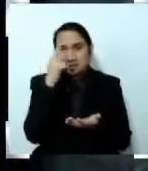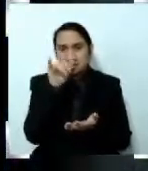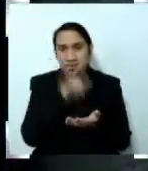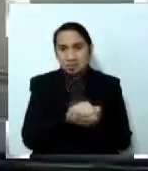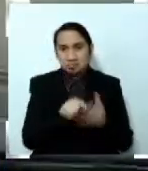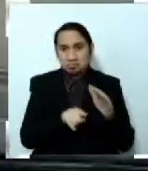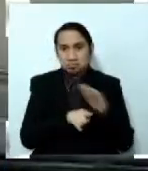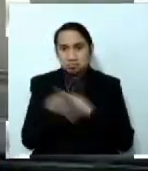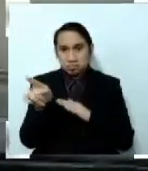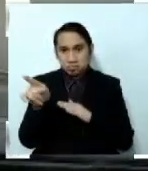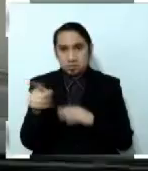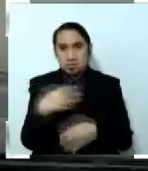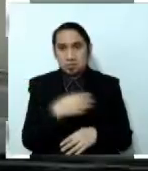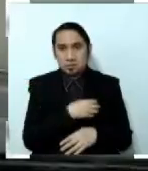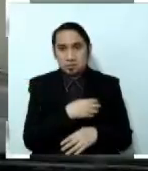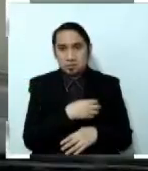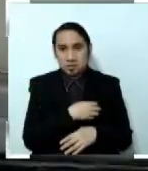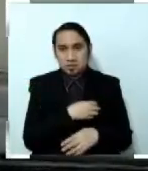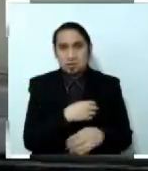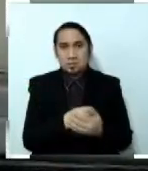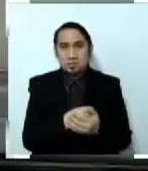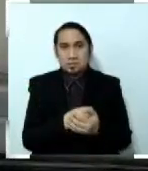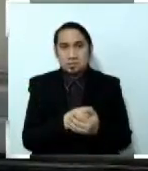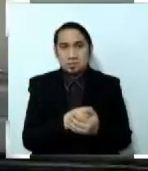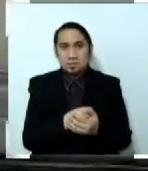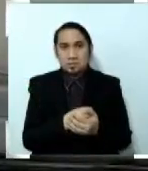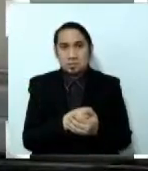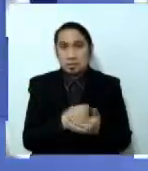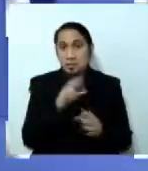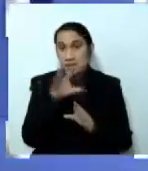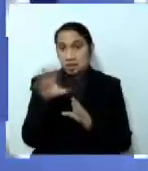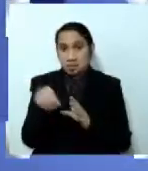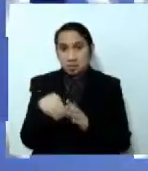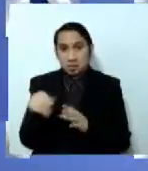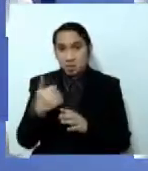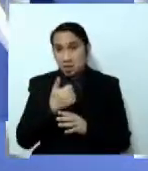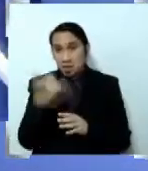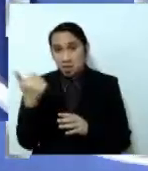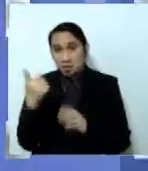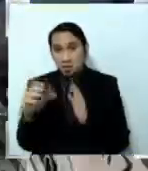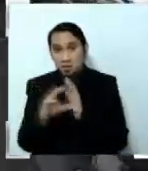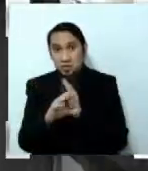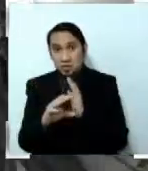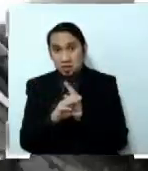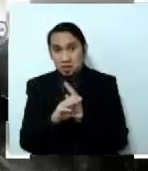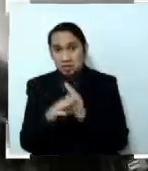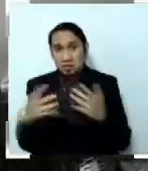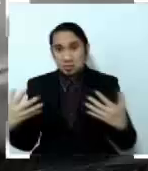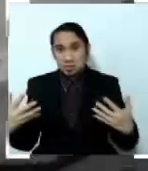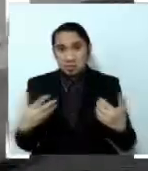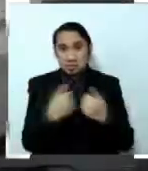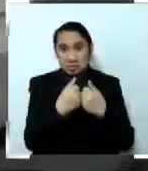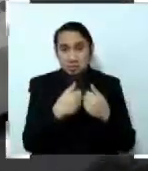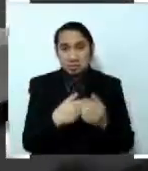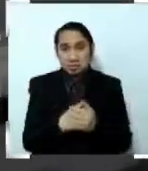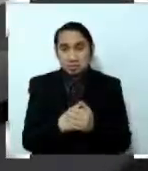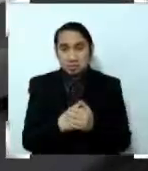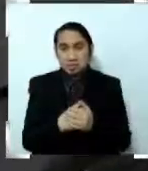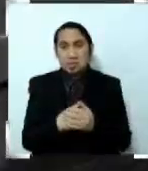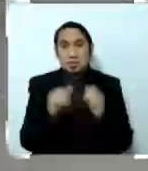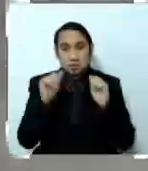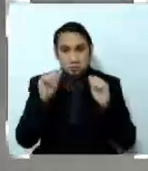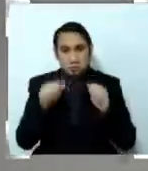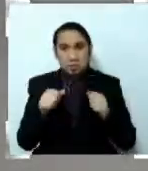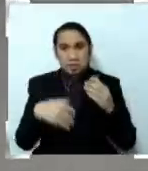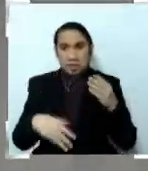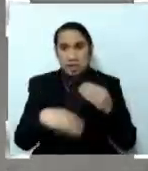pulis. Nadamay tuloy sa kanyang pagtakas ang ilang sasakyan na kanyang sinalpok. Posibleng madagdagan pa yan dahil